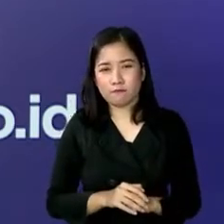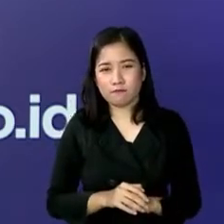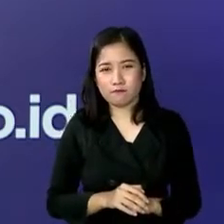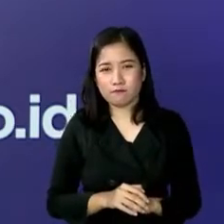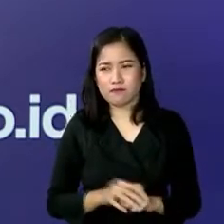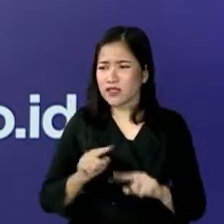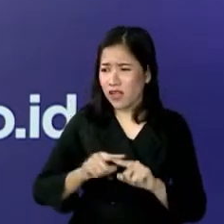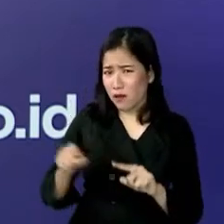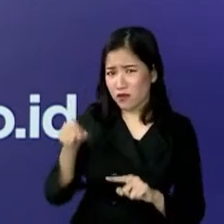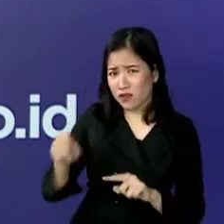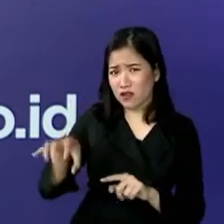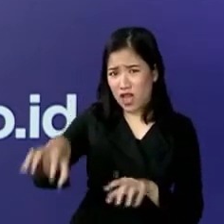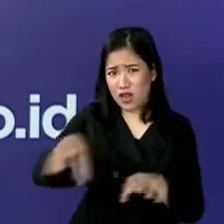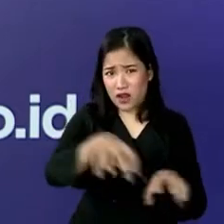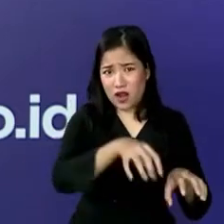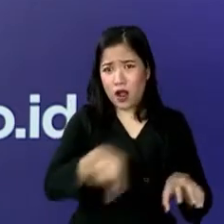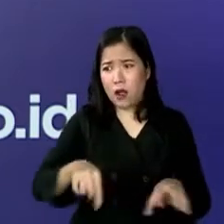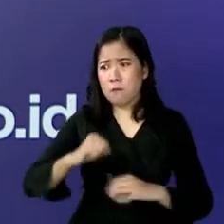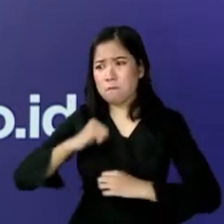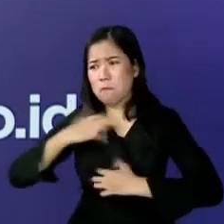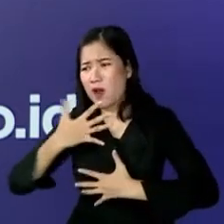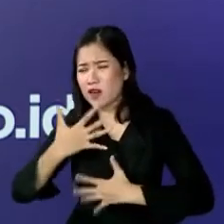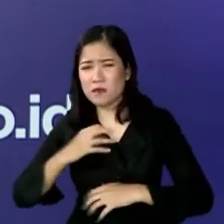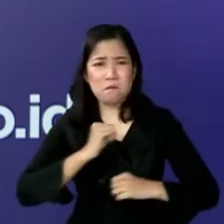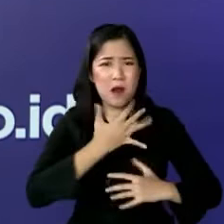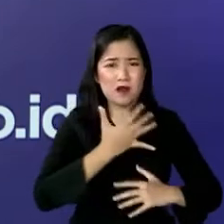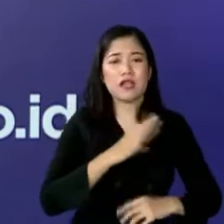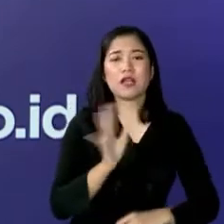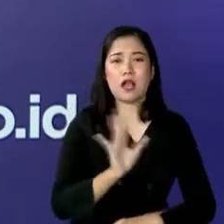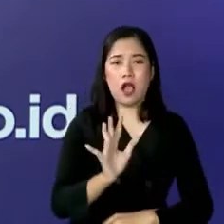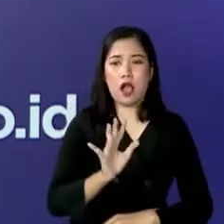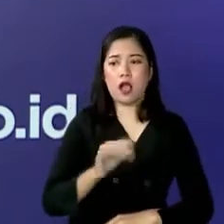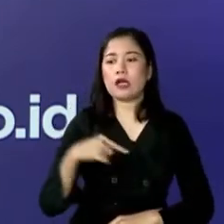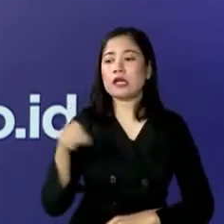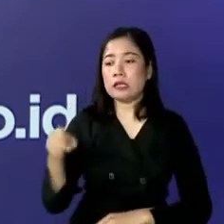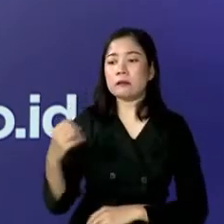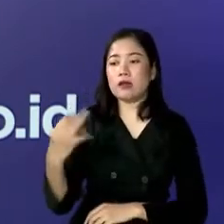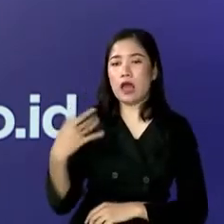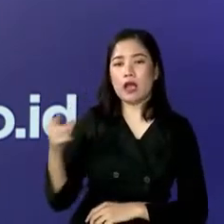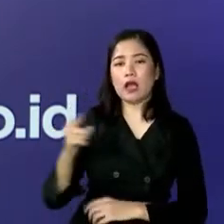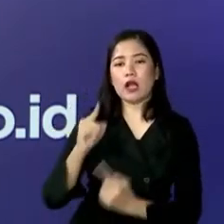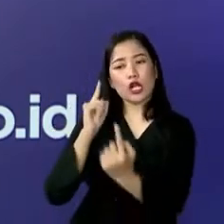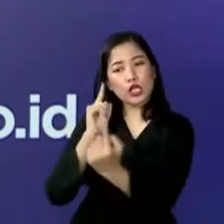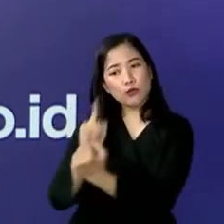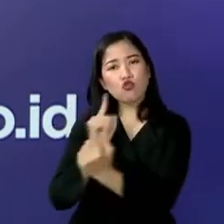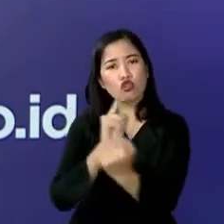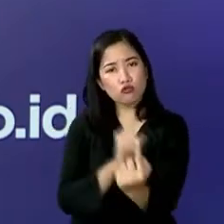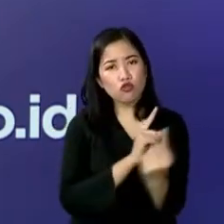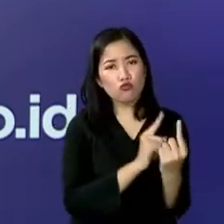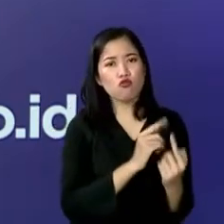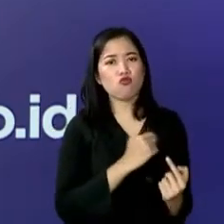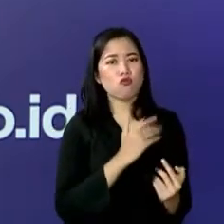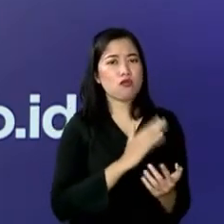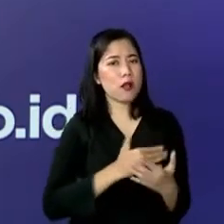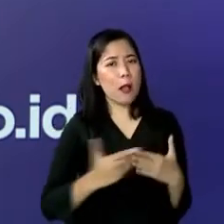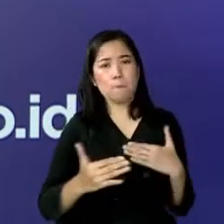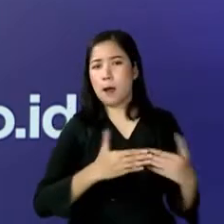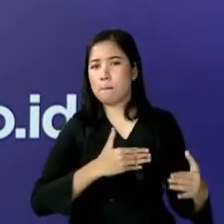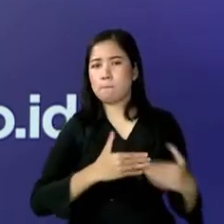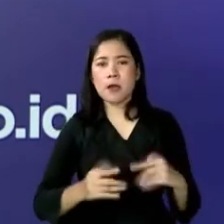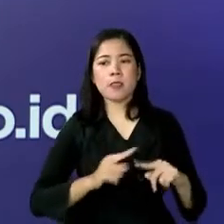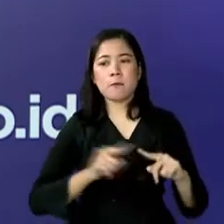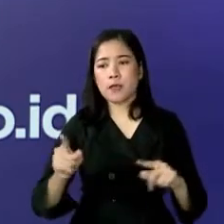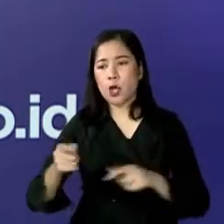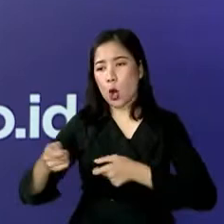tidak panik karena mereka beranggapan kita ketemu Tetapi semua bisa dikontrol artinya tidak dengan